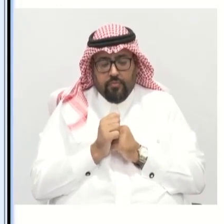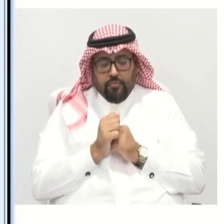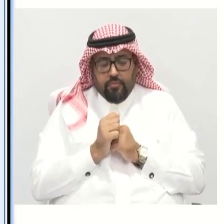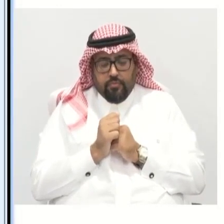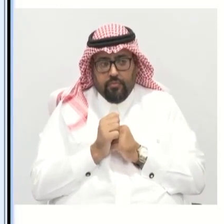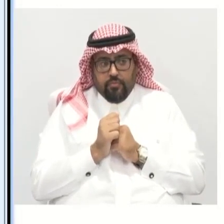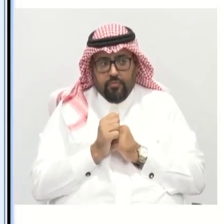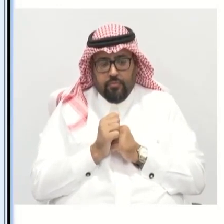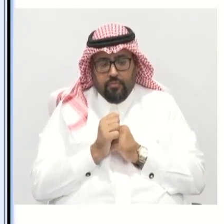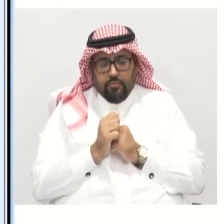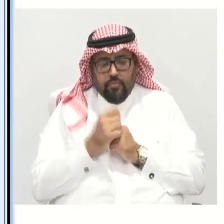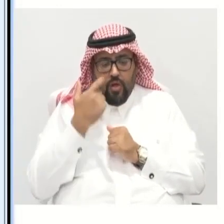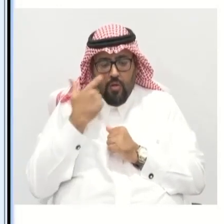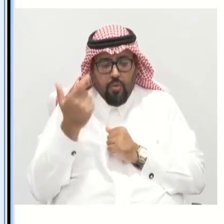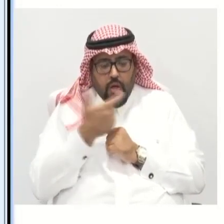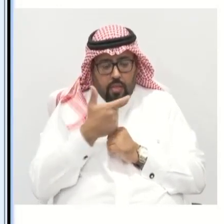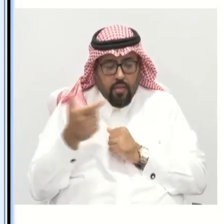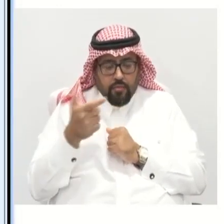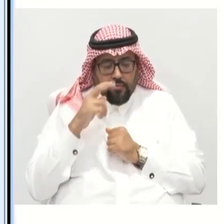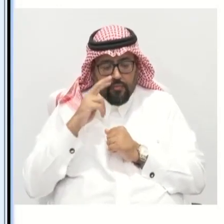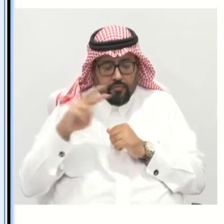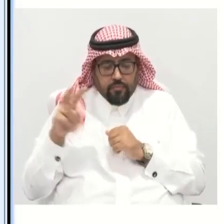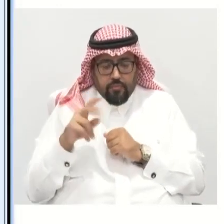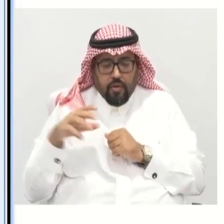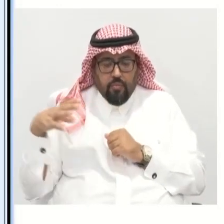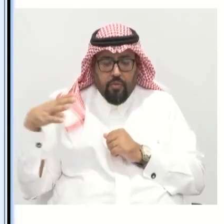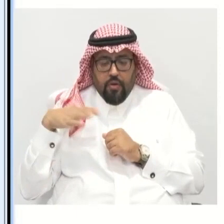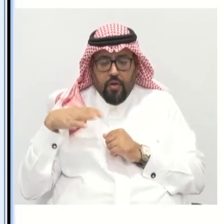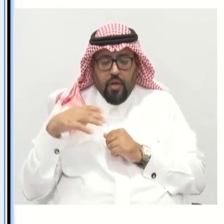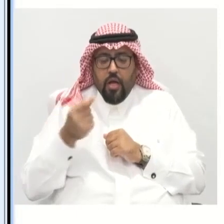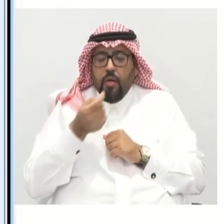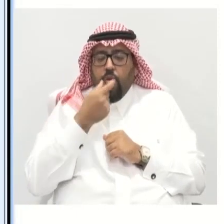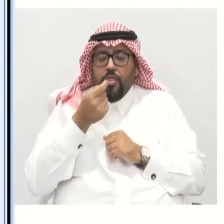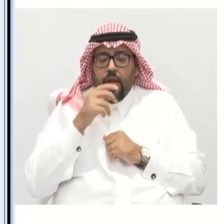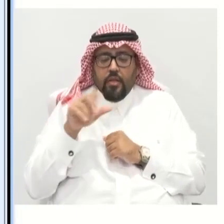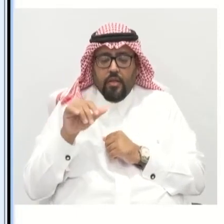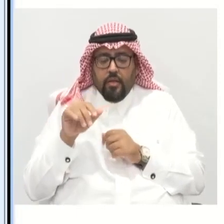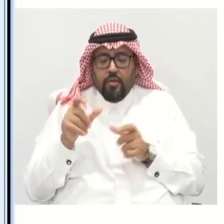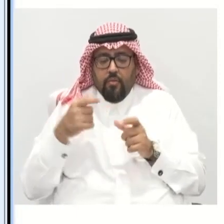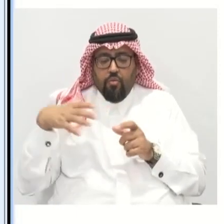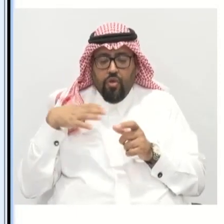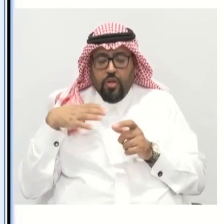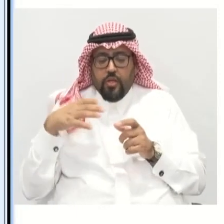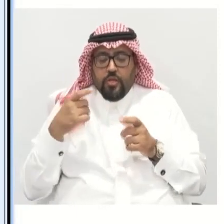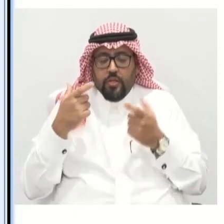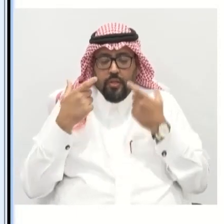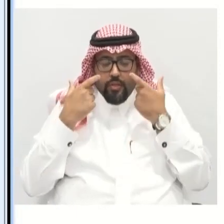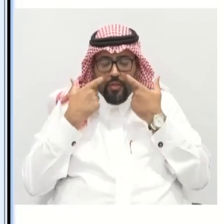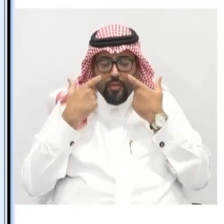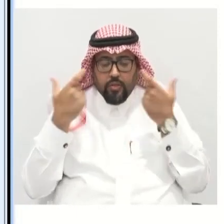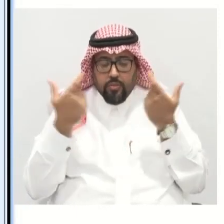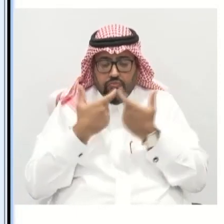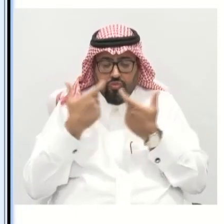الاشراف على السجون وملاحظتها المديريه العامه لمكافحه المخدرات ما هي